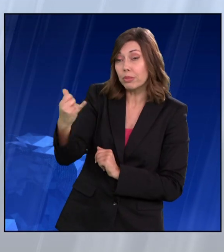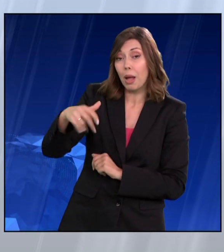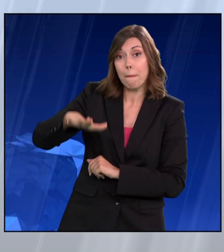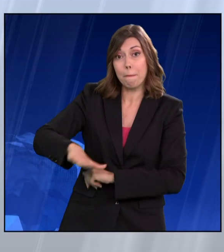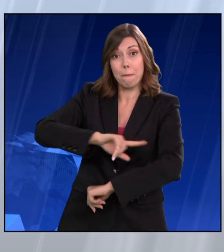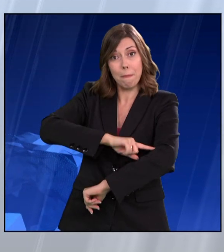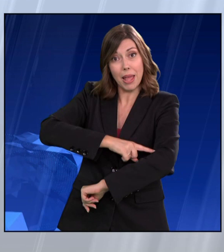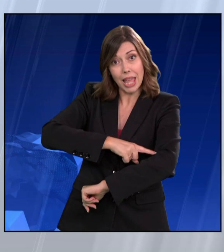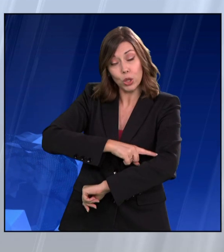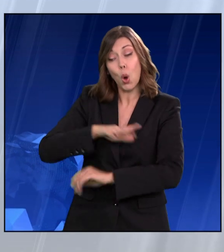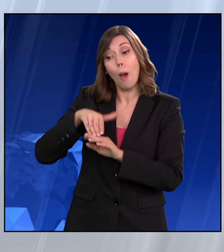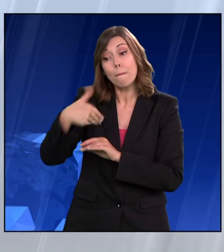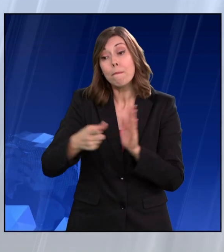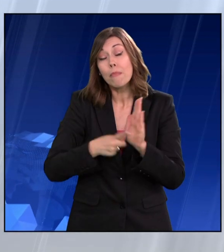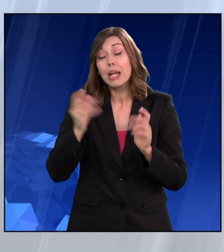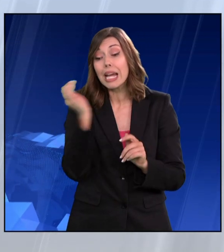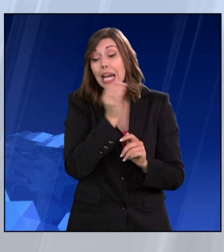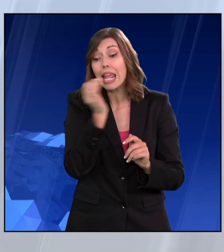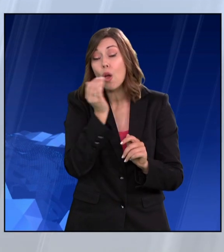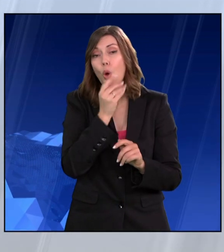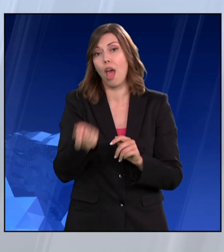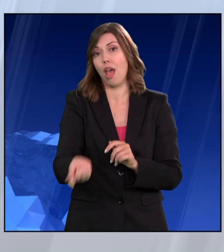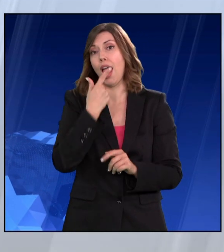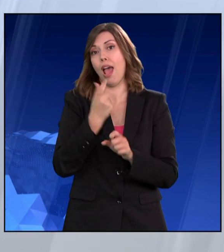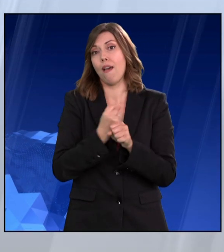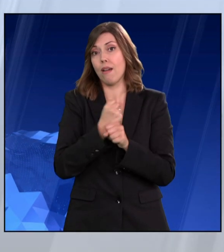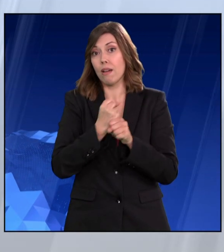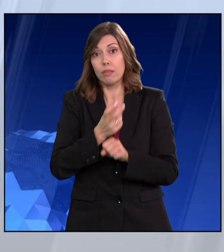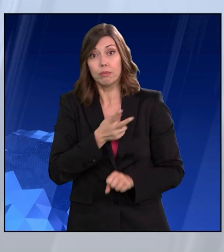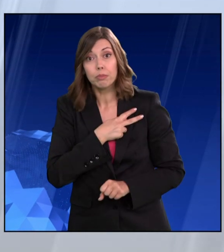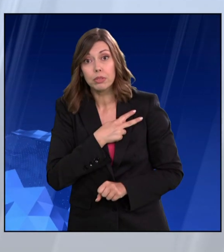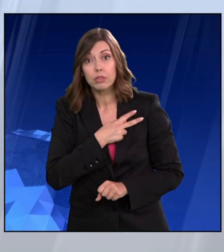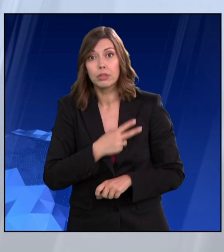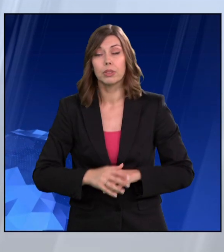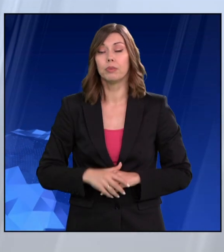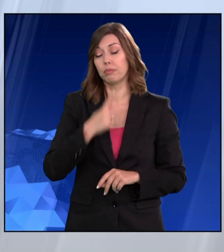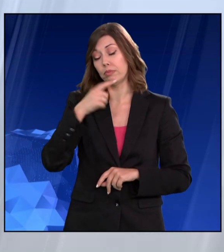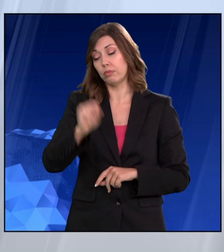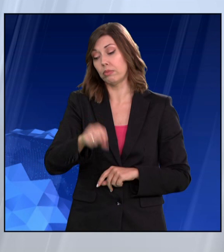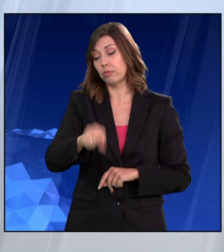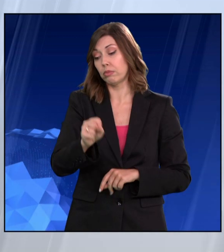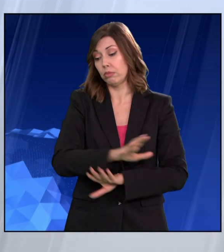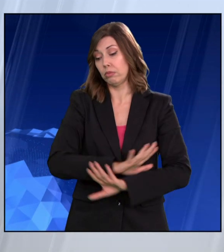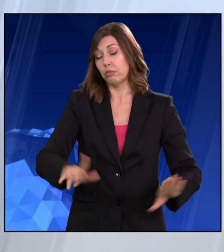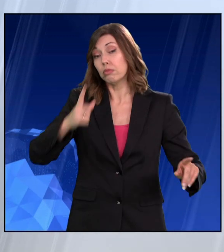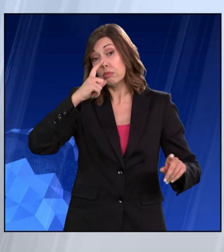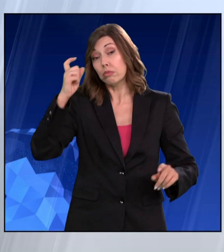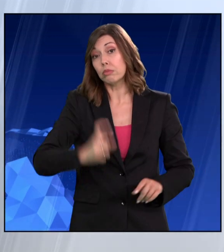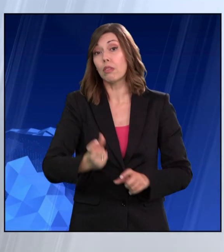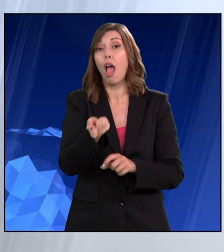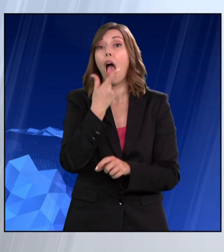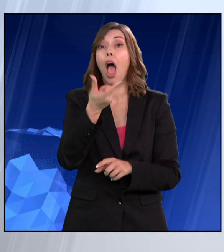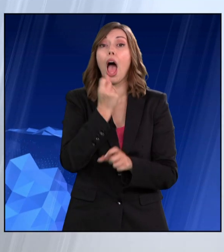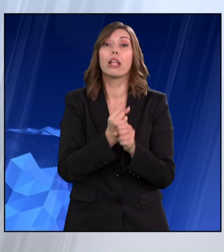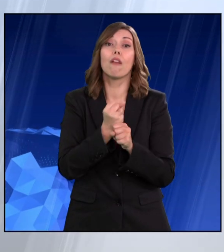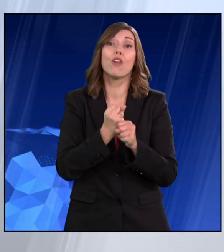να δοθεί εγκαίρως αντιβίωση για το βακτήριο αυτό. Μόνο με αντιβίωση μπορεί να θεραπευτεί ο